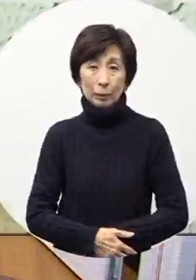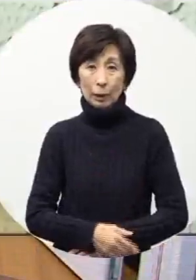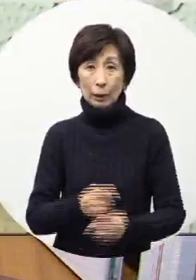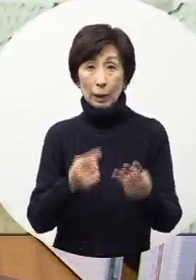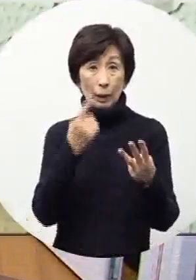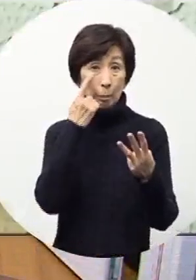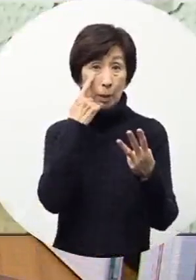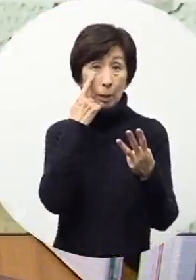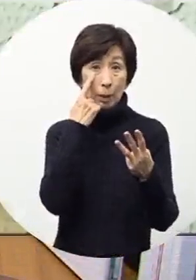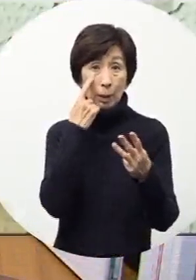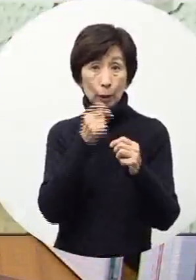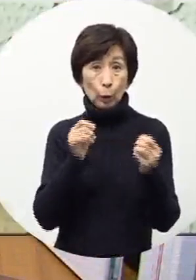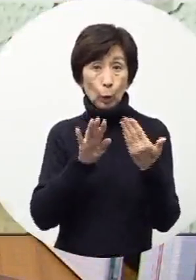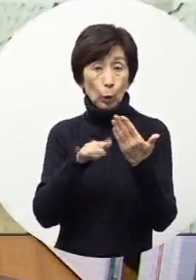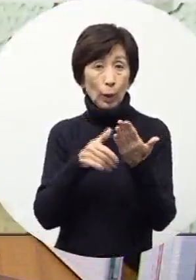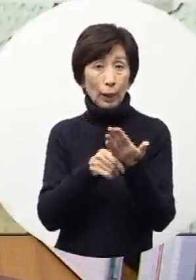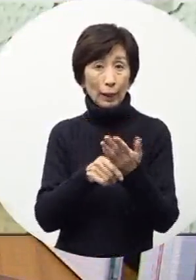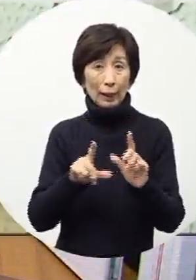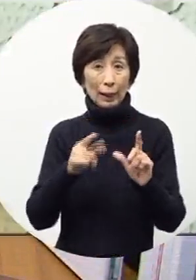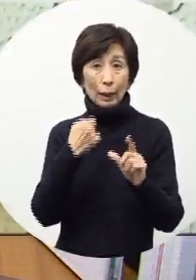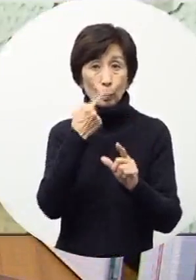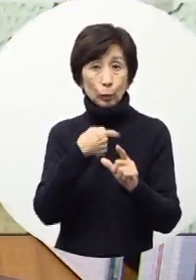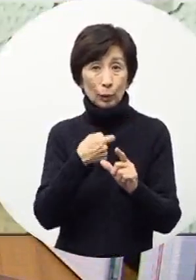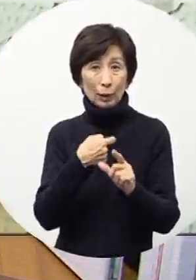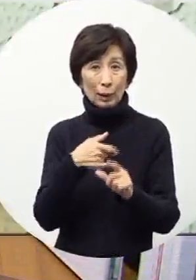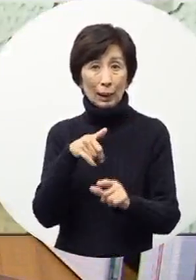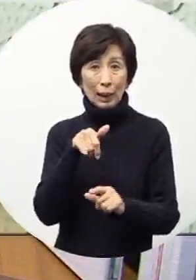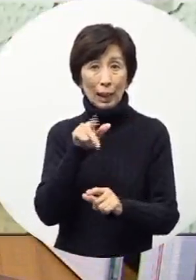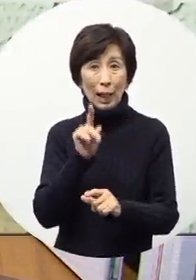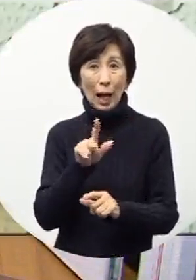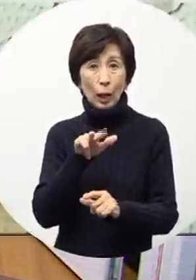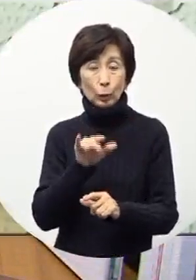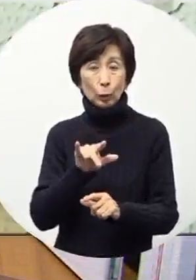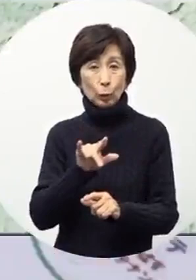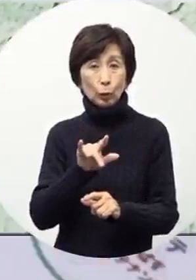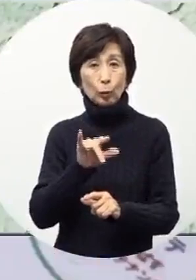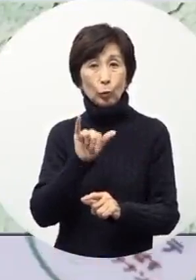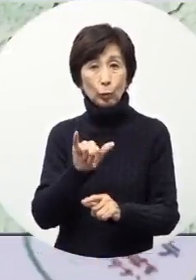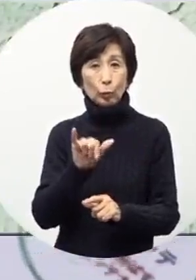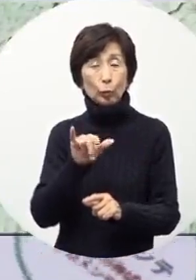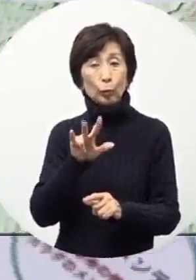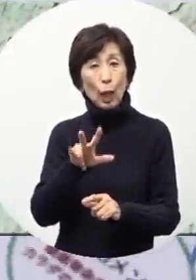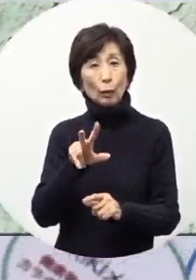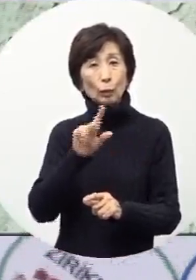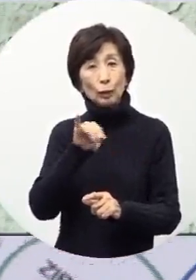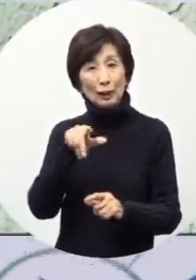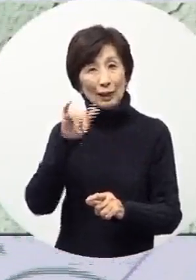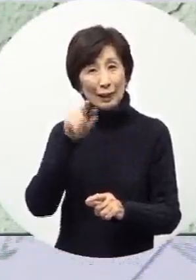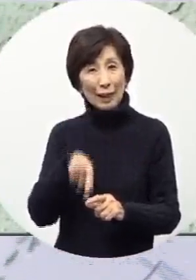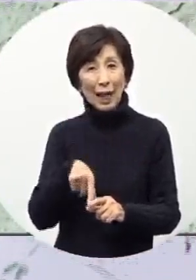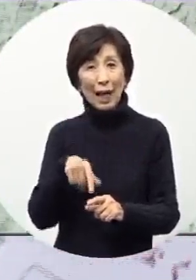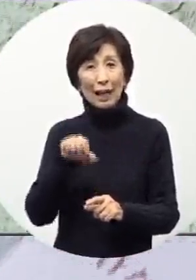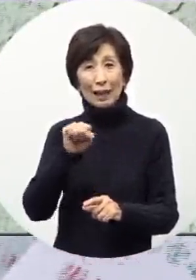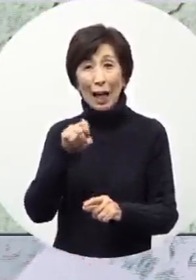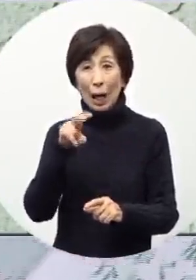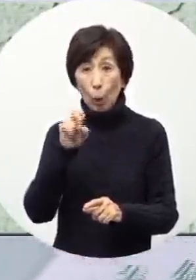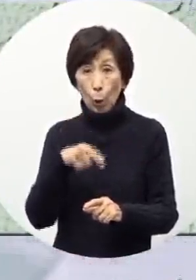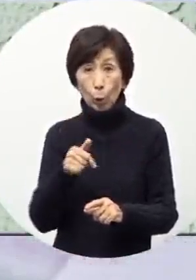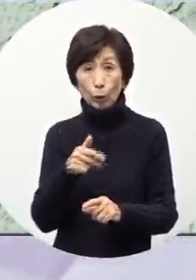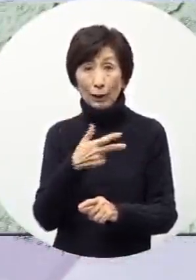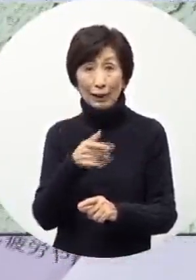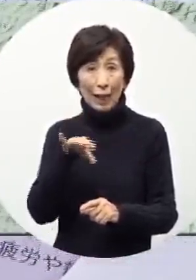3軒目は長後駅東口カルチャーサロンジャンプで、不定期で開催されているウォーキングジム